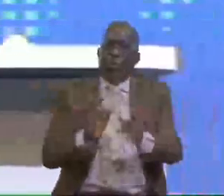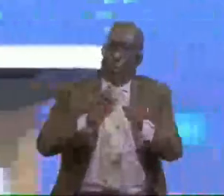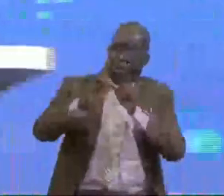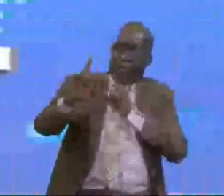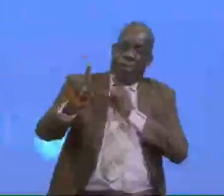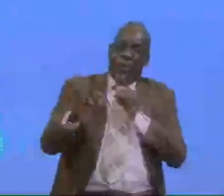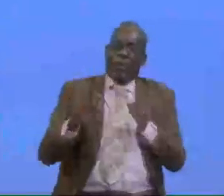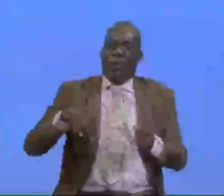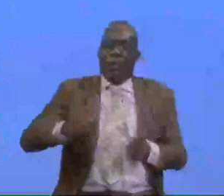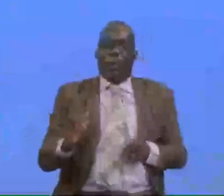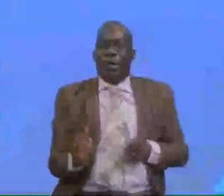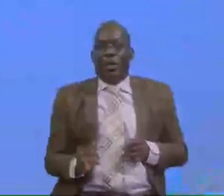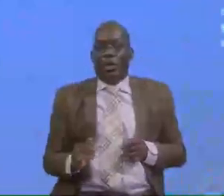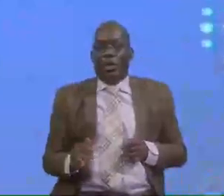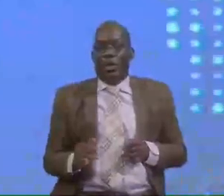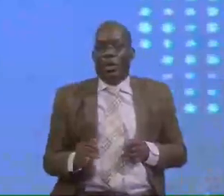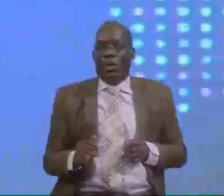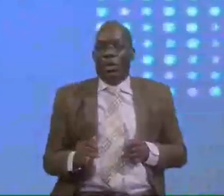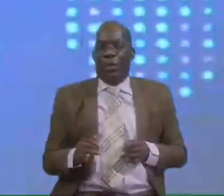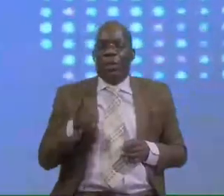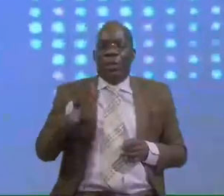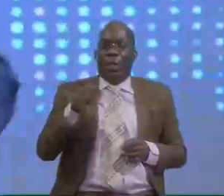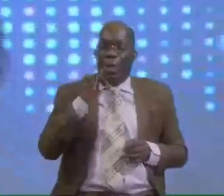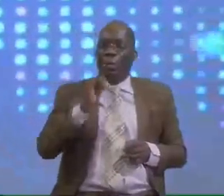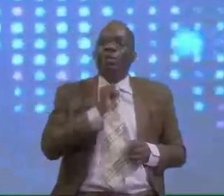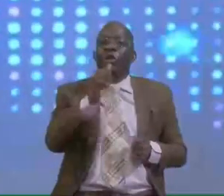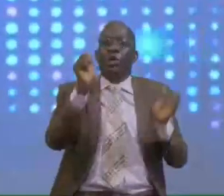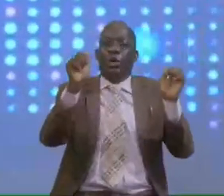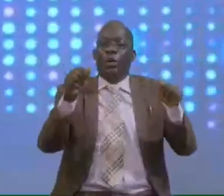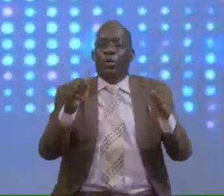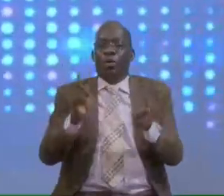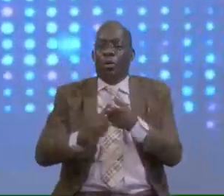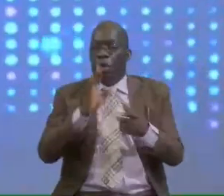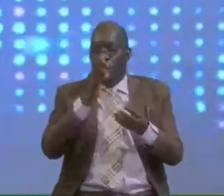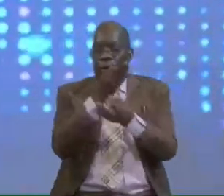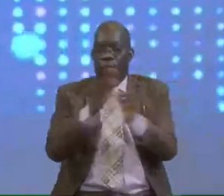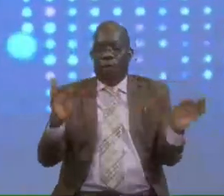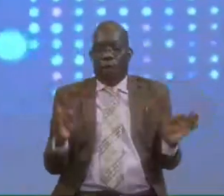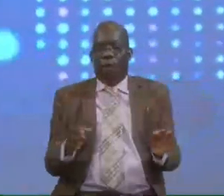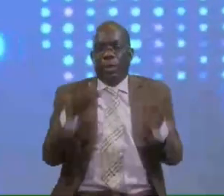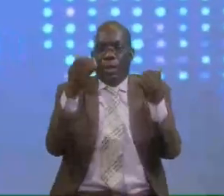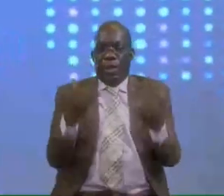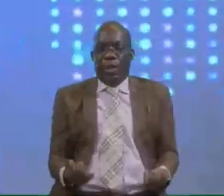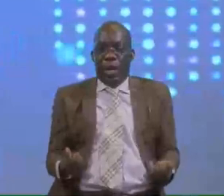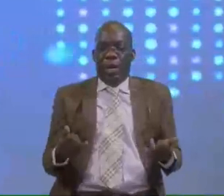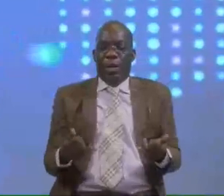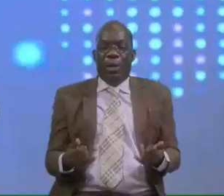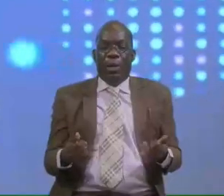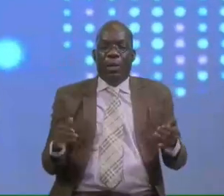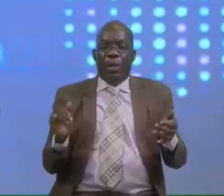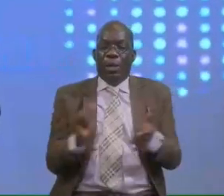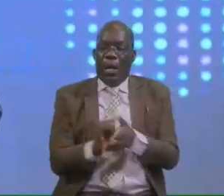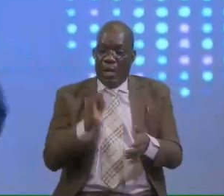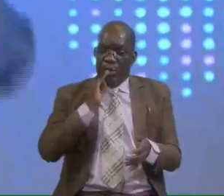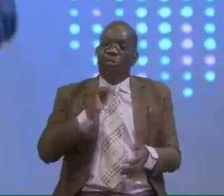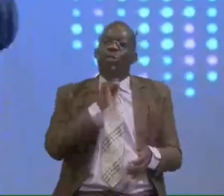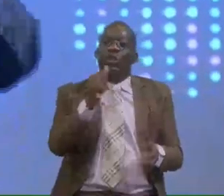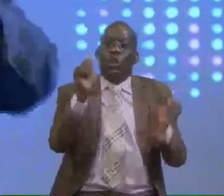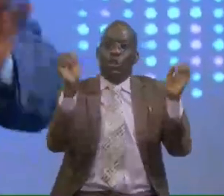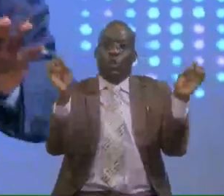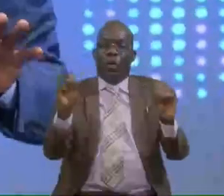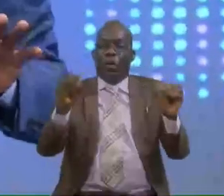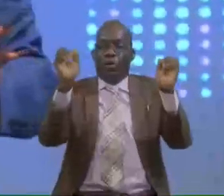mais il n'arrive pas à en être libéré. Ça, c'est une impossibilité